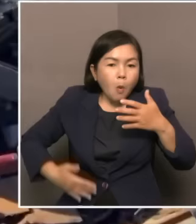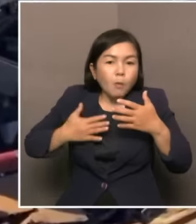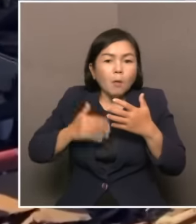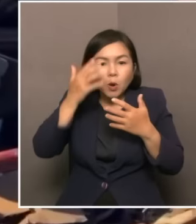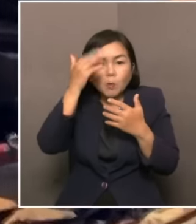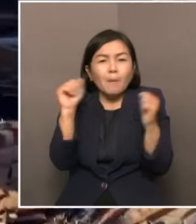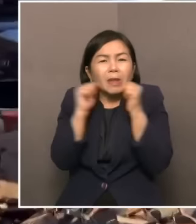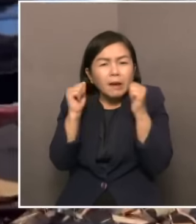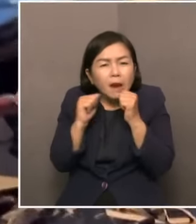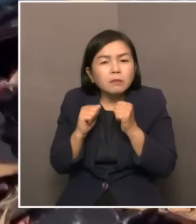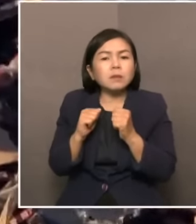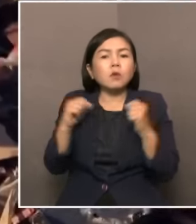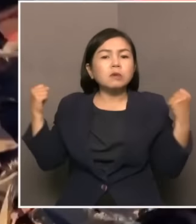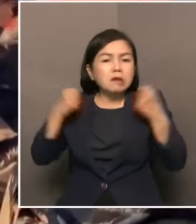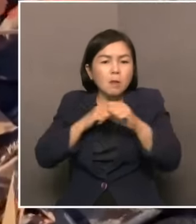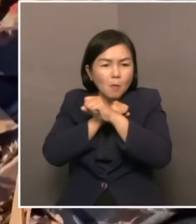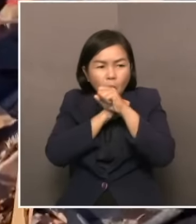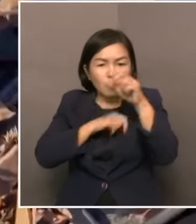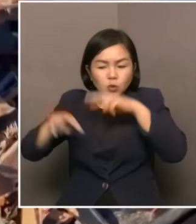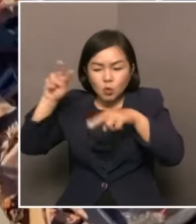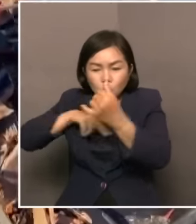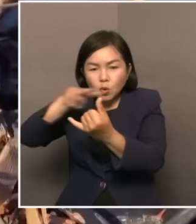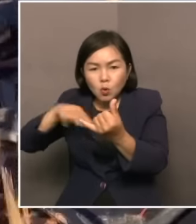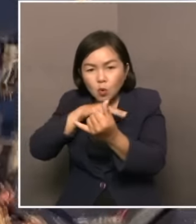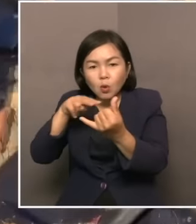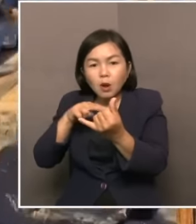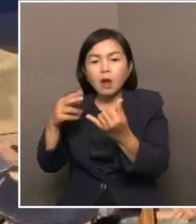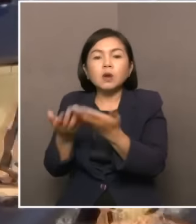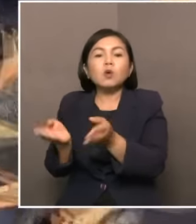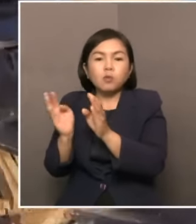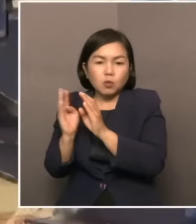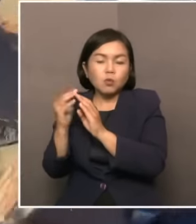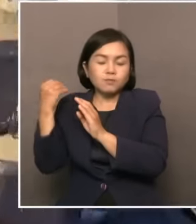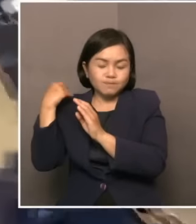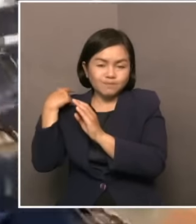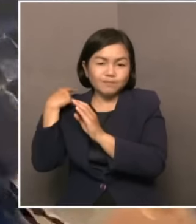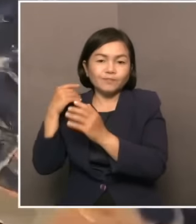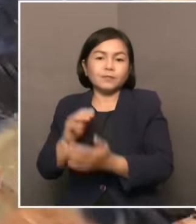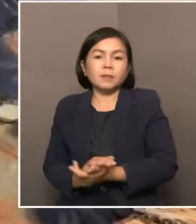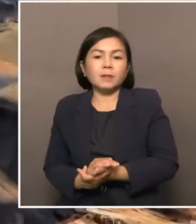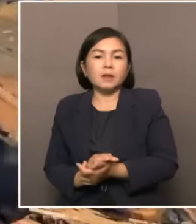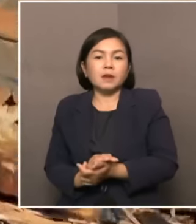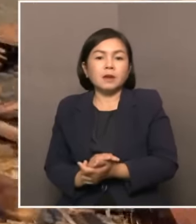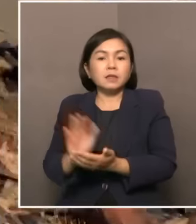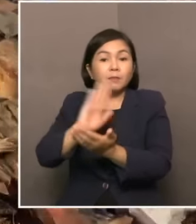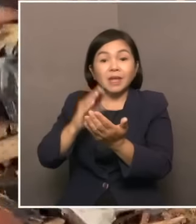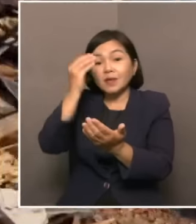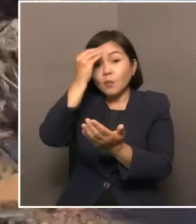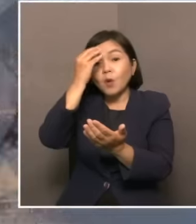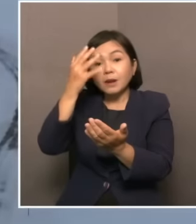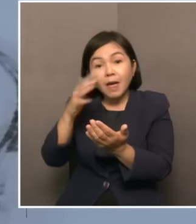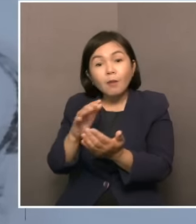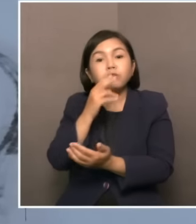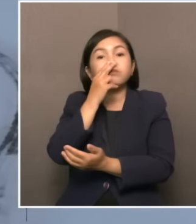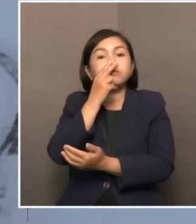ที่ต่ำกว่าปกติรวมถึงดูแลบุคคลที่เป็นคนในครอบครัวด้วยค่ะจากที่ประเทศญี่ปุ่นนะครับไปต่อ